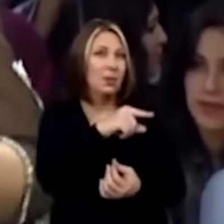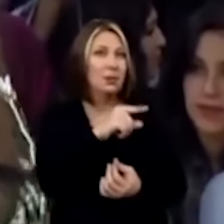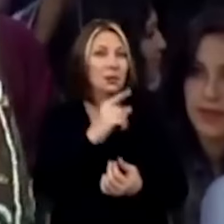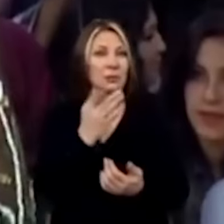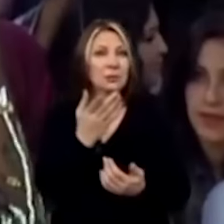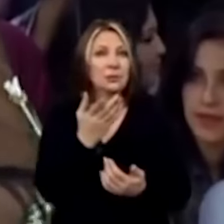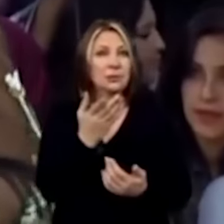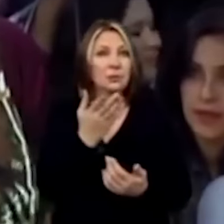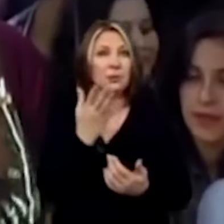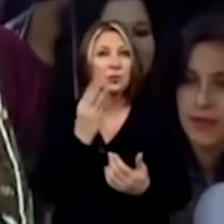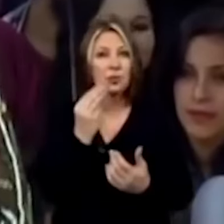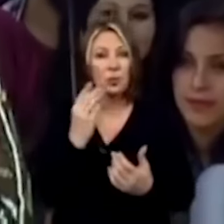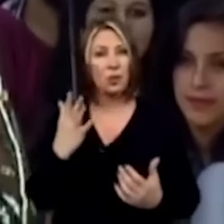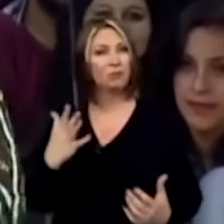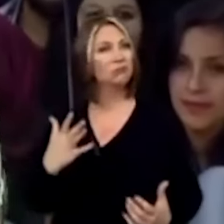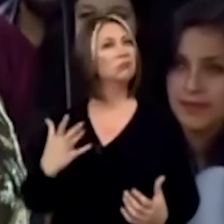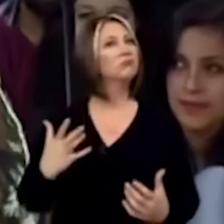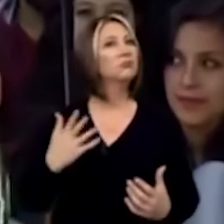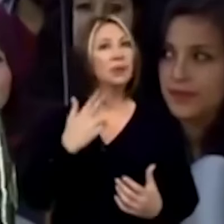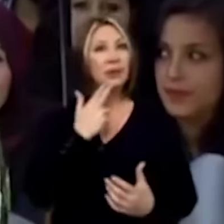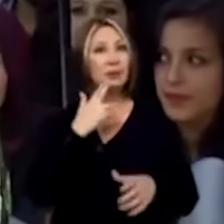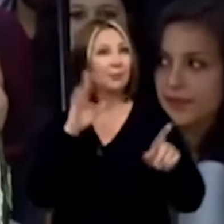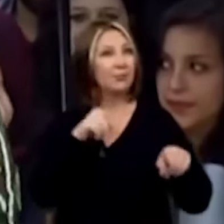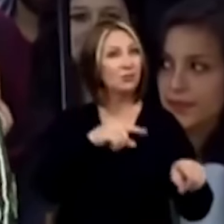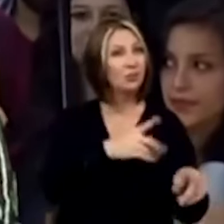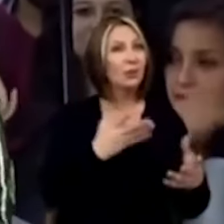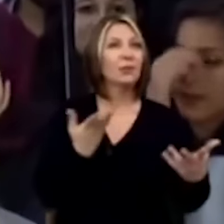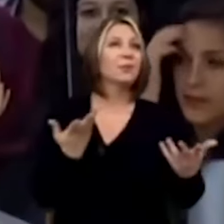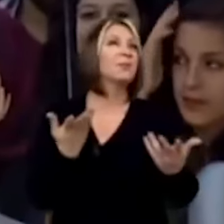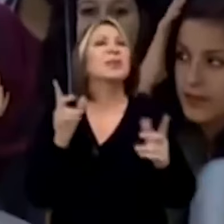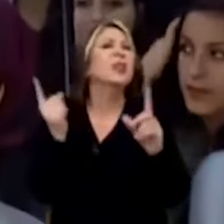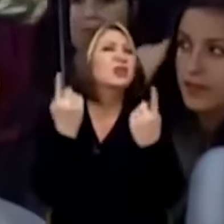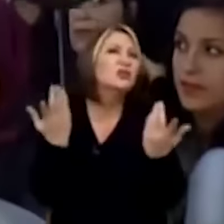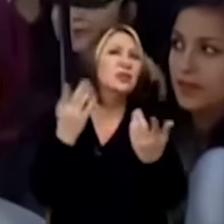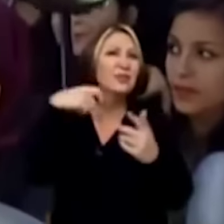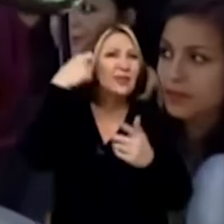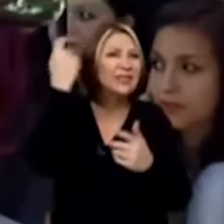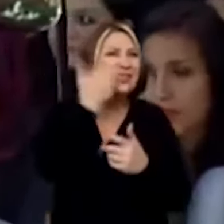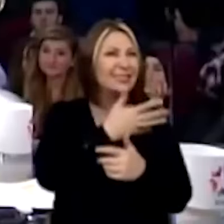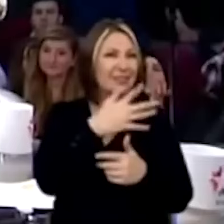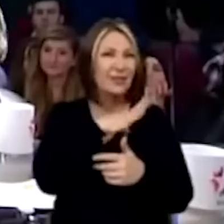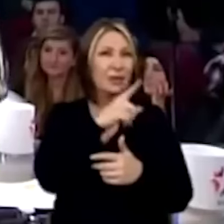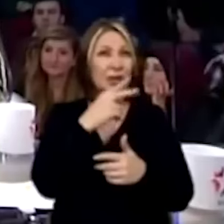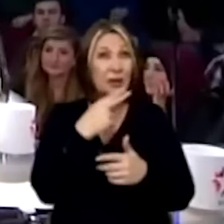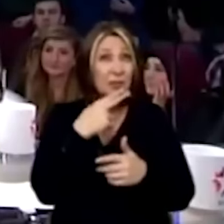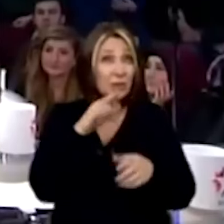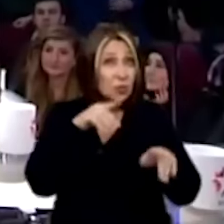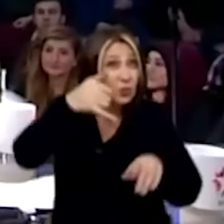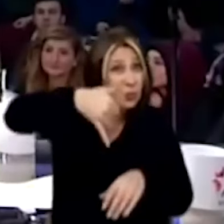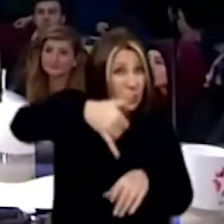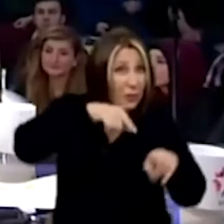Böyle... Çok bir force'u var ve hani kadınlar peşinde, ne bileyim, değişik yani. Kadınlar baktığım... niye cücenin peşindeler? Yani bundan onu